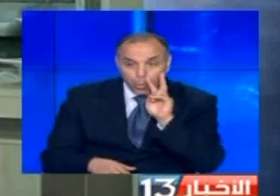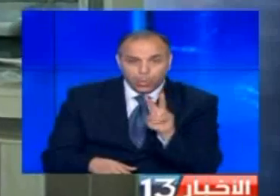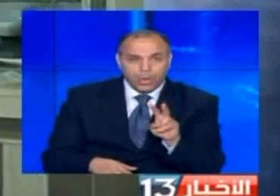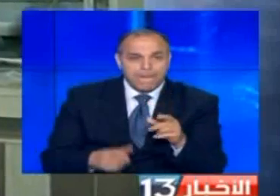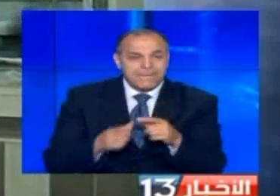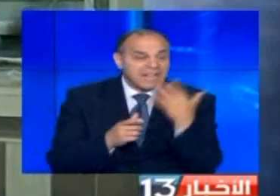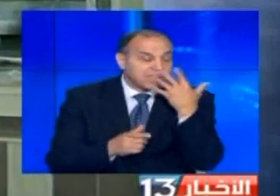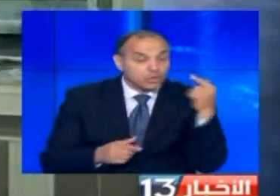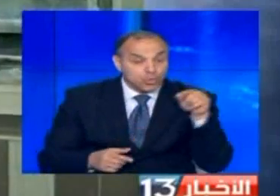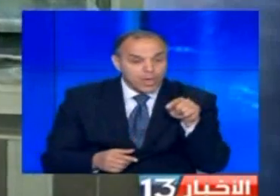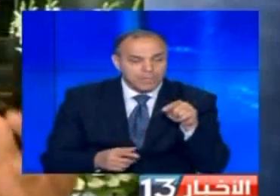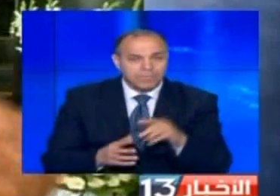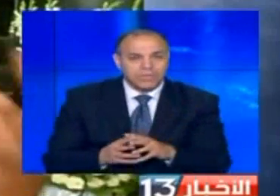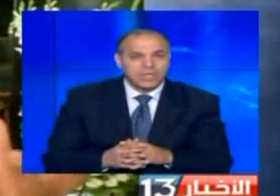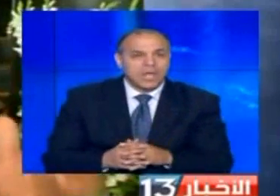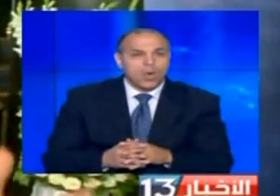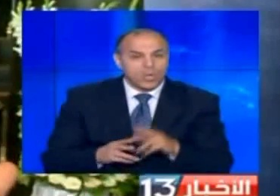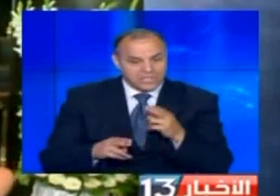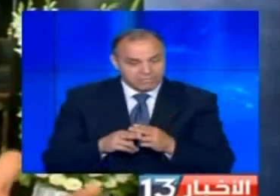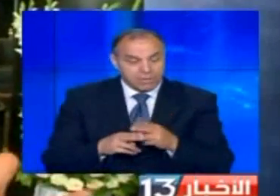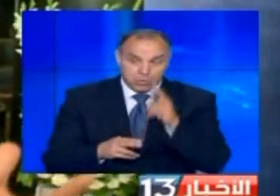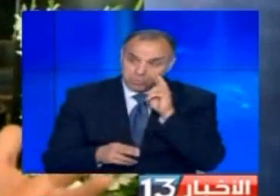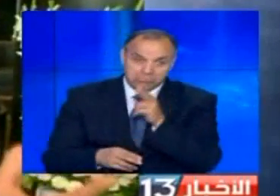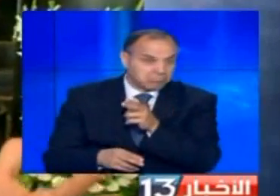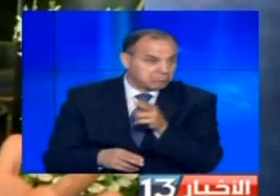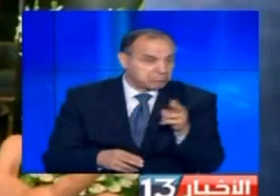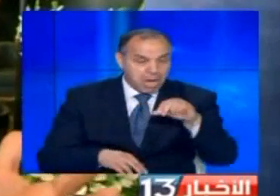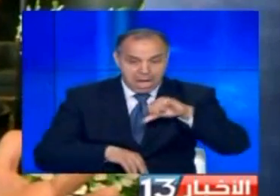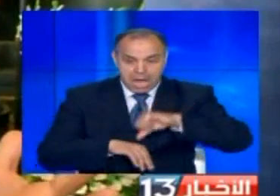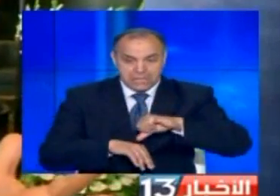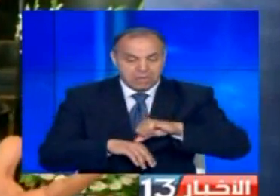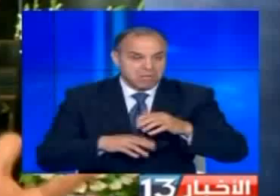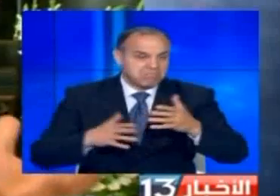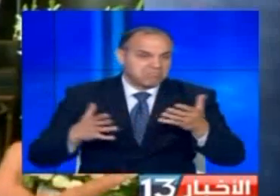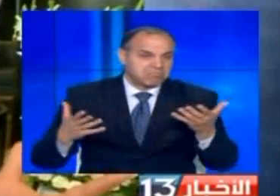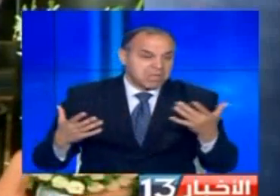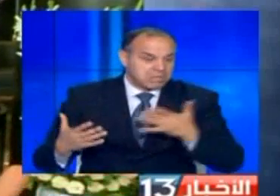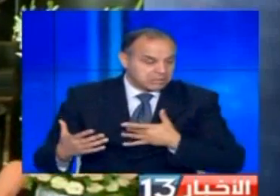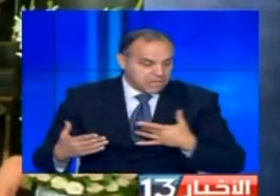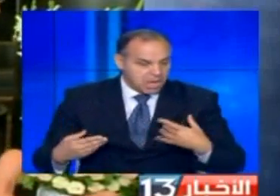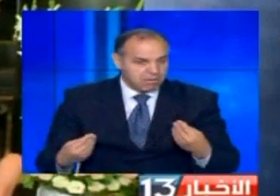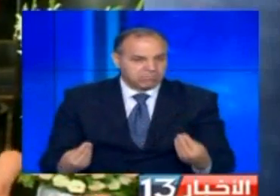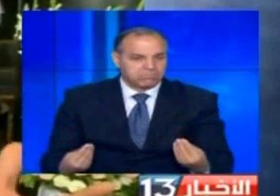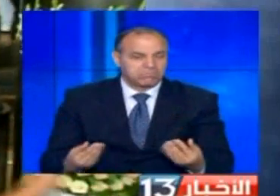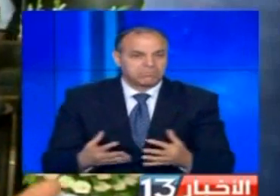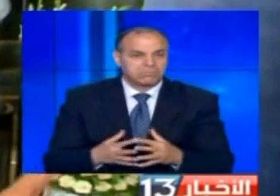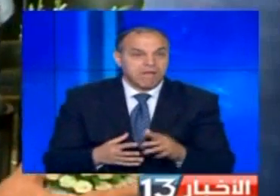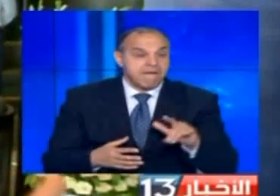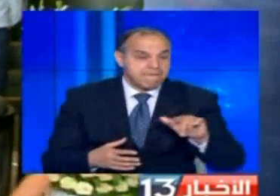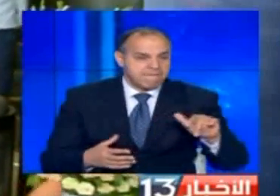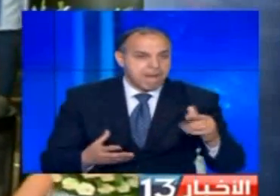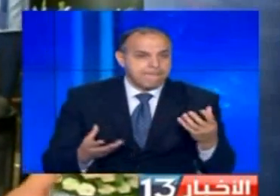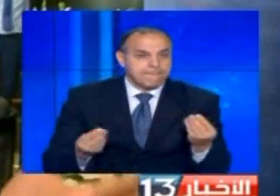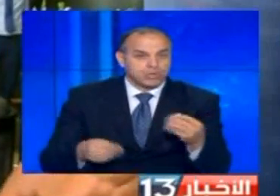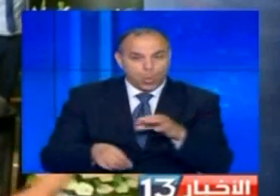البلدان الافريقيه كلها يجوا لهنا وصفاقس نشوفها انها عاصمه صحيه فيها